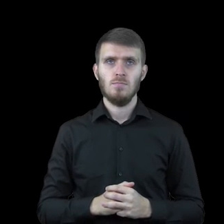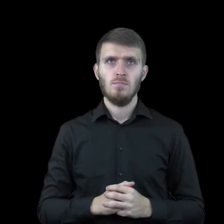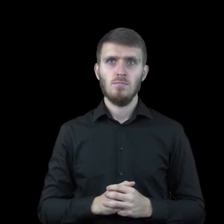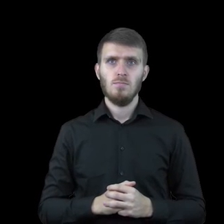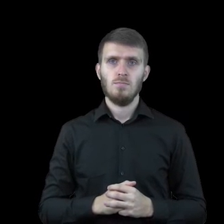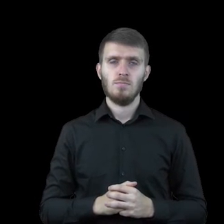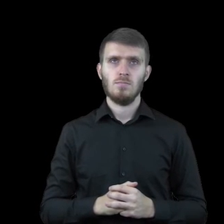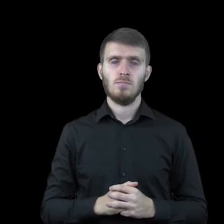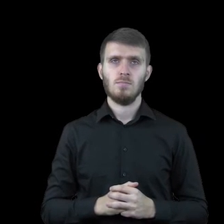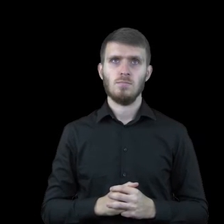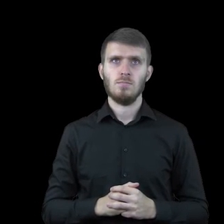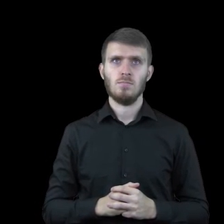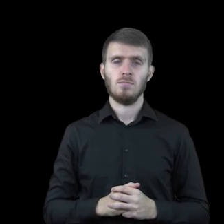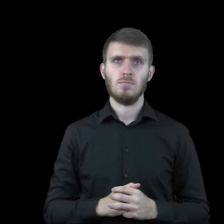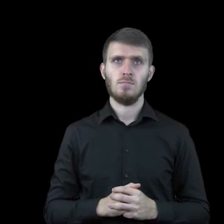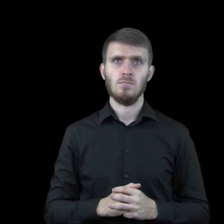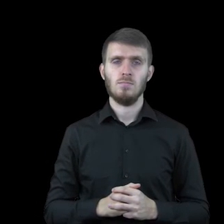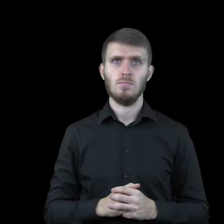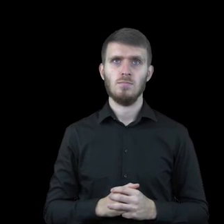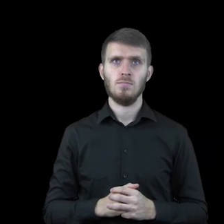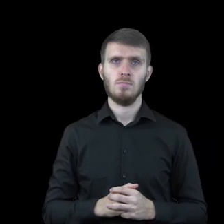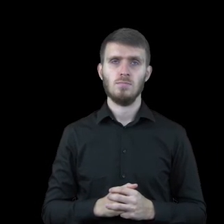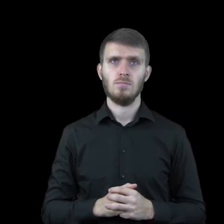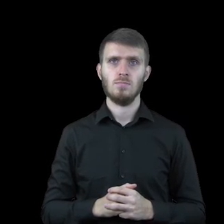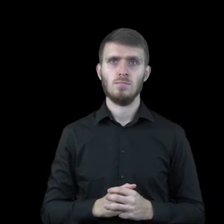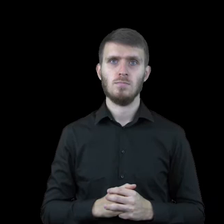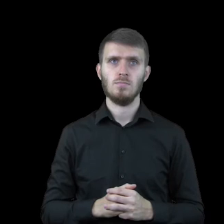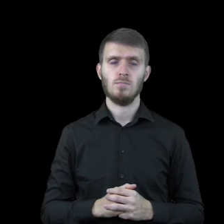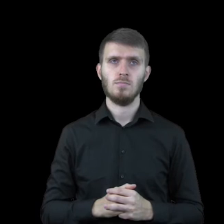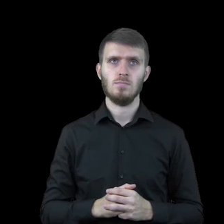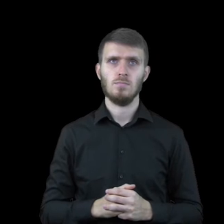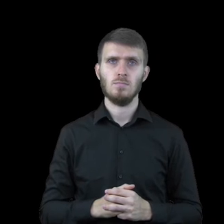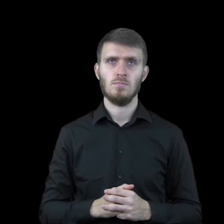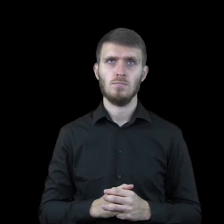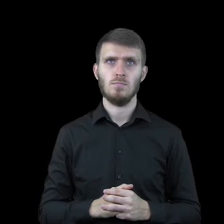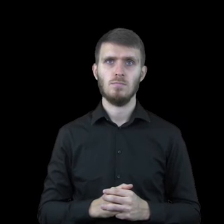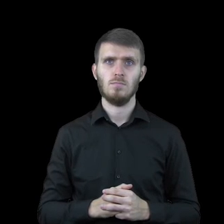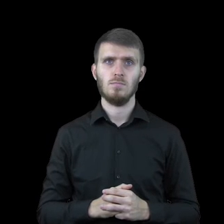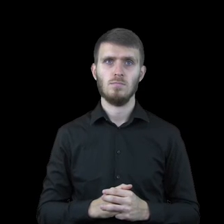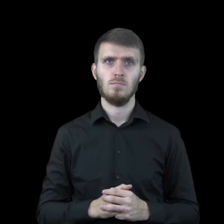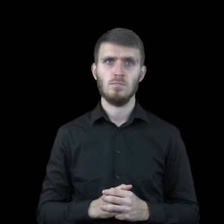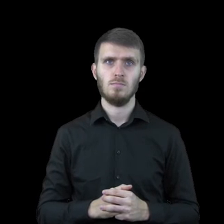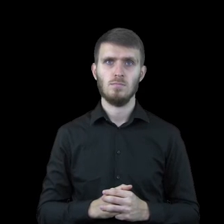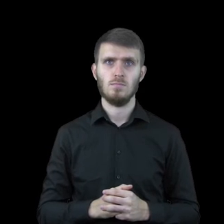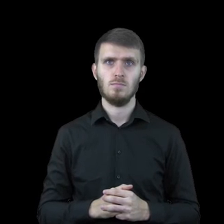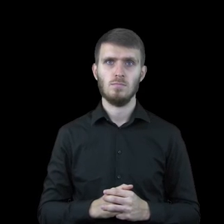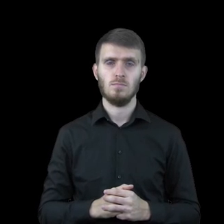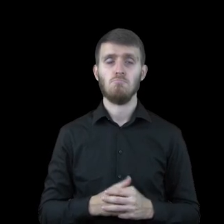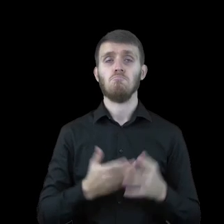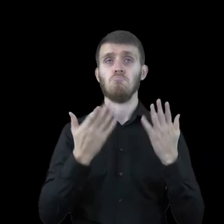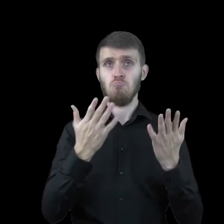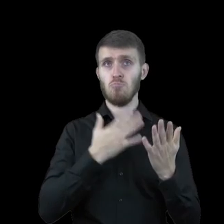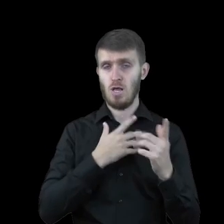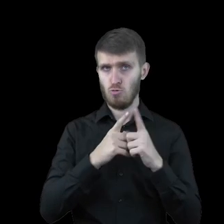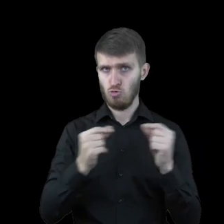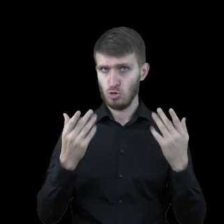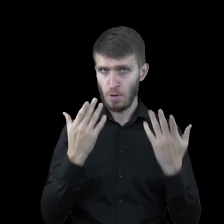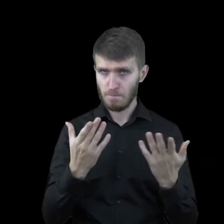o, zrobimy to sobie tutaj. Narysujemy teraz sobie ten trójkąt w takiej postaci.